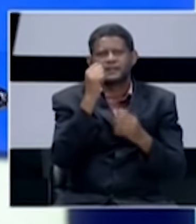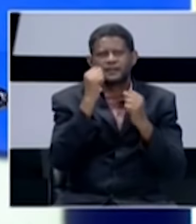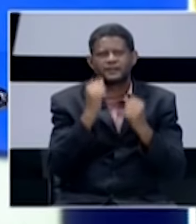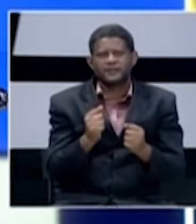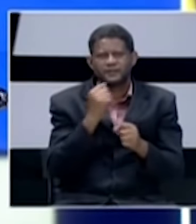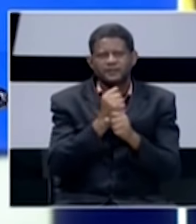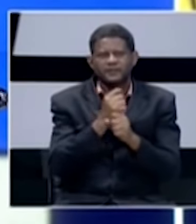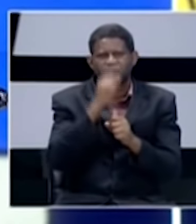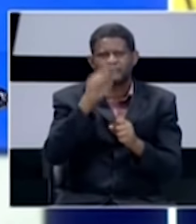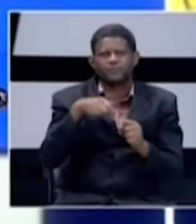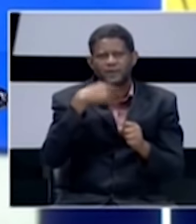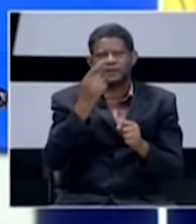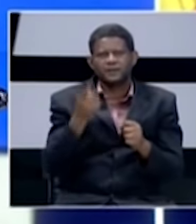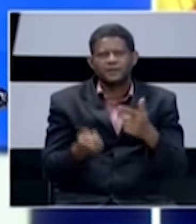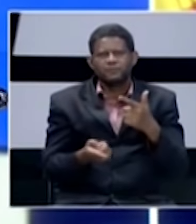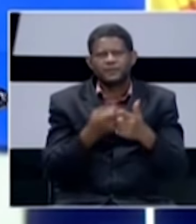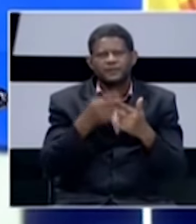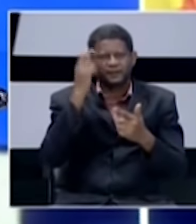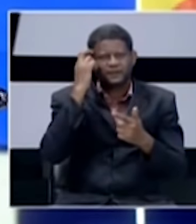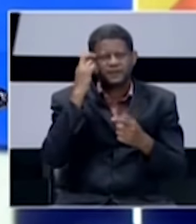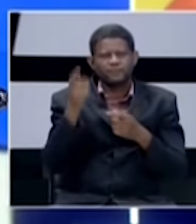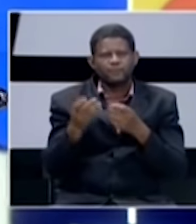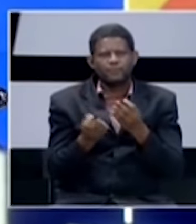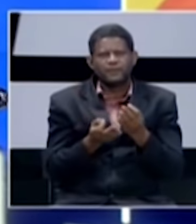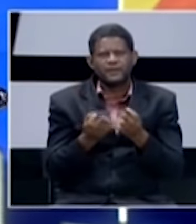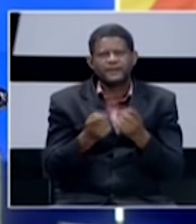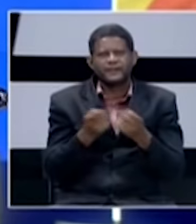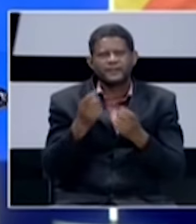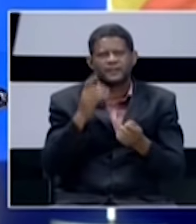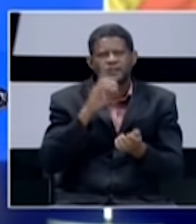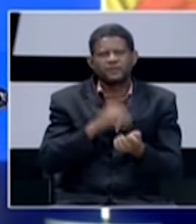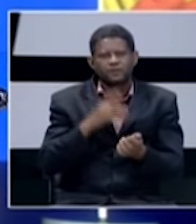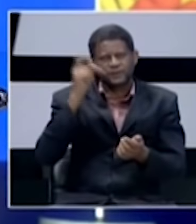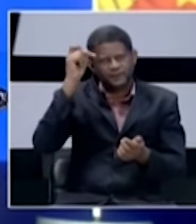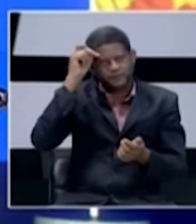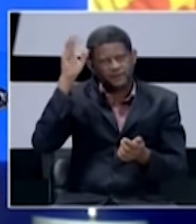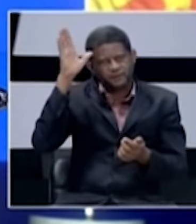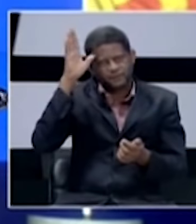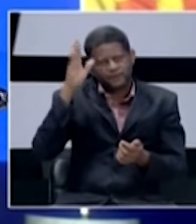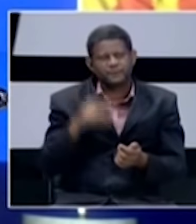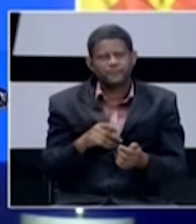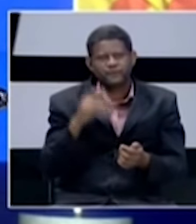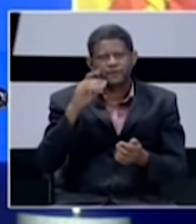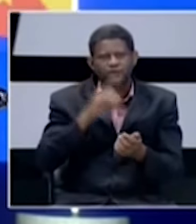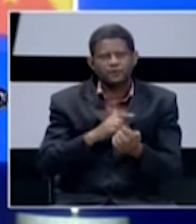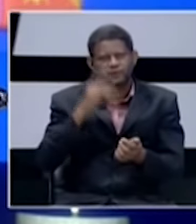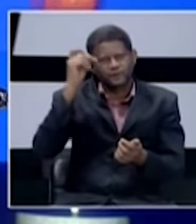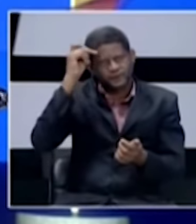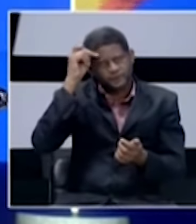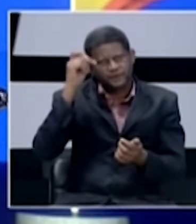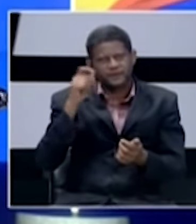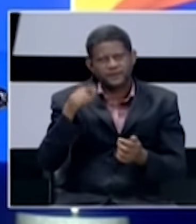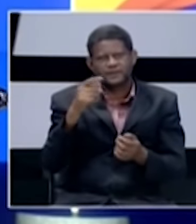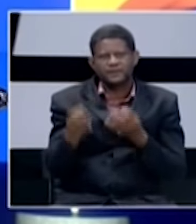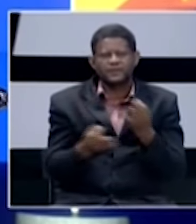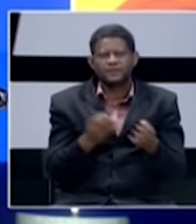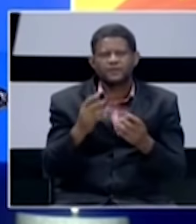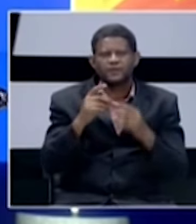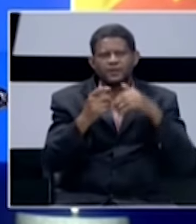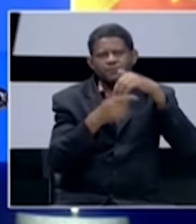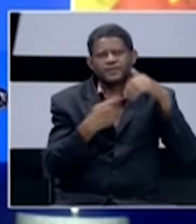قبایلوم مکتر سمحرار تگرای دکتر دبرچون گبر میکایل دکتر دبرتون نزیز گلتسوم مشالان